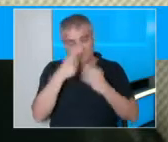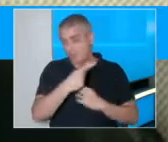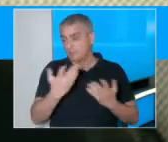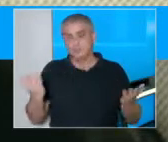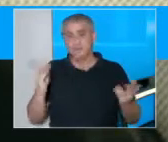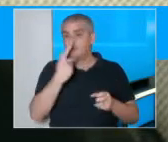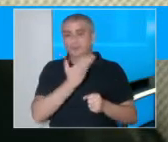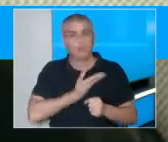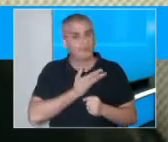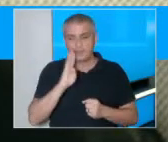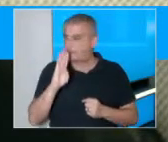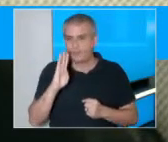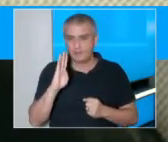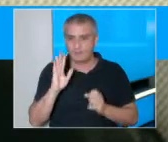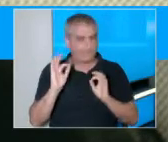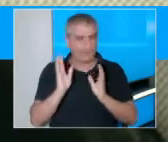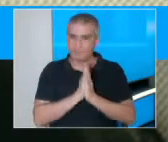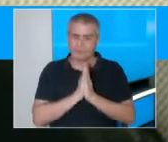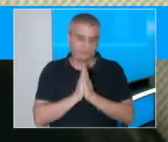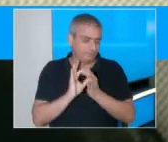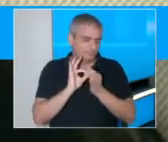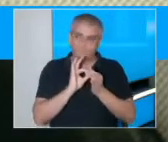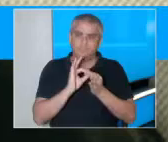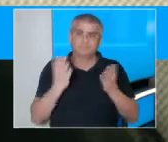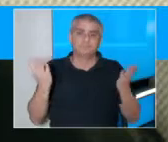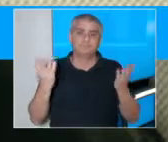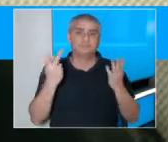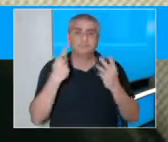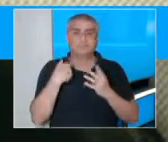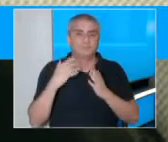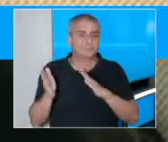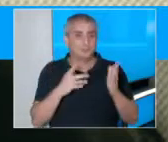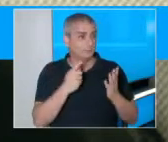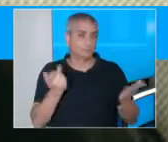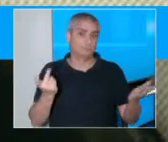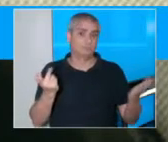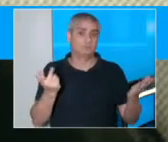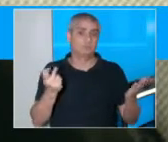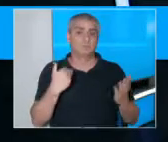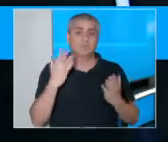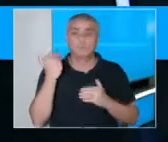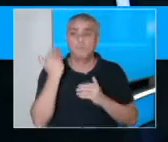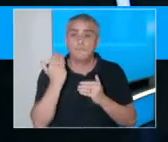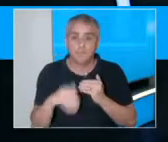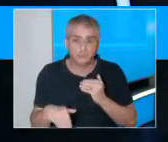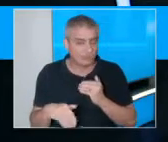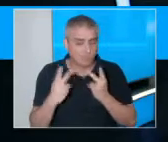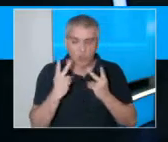אבל מה שהוא קיבל מנתניהו עם באמת קרבה עצומה, אני לא יודע, אבל לא משנה, שם בצד... אבל הוא נבעת, לכן הוא עזב. שם בצד בסוף, לא משנה כמה